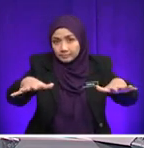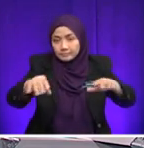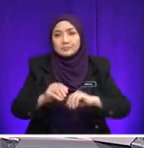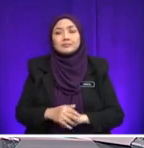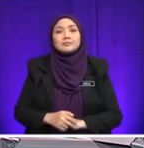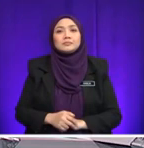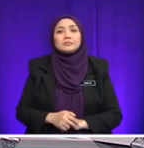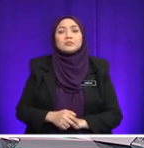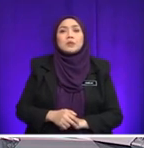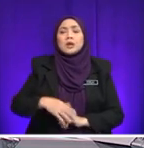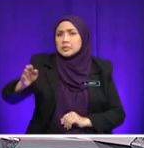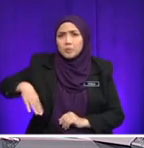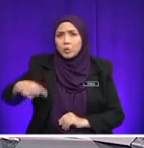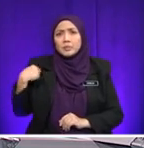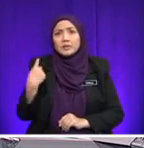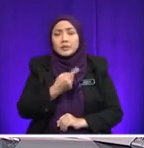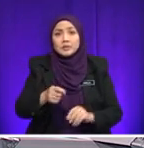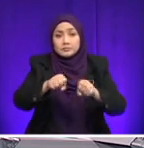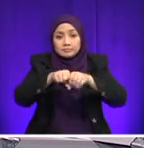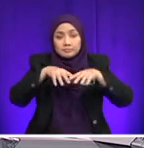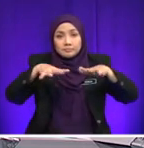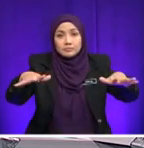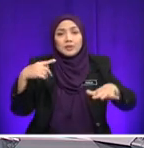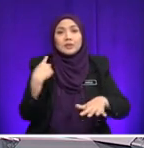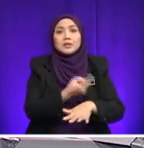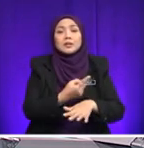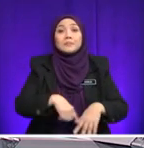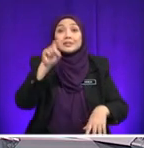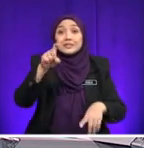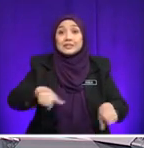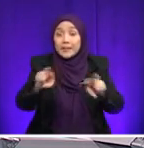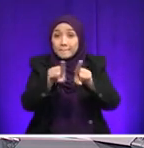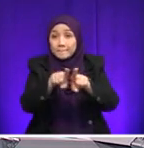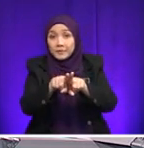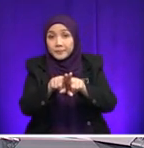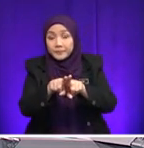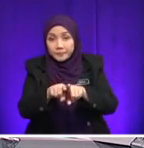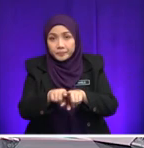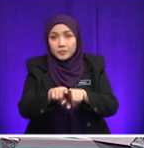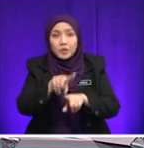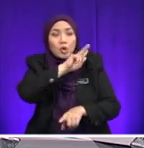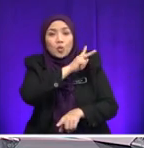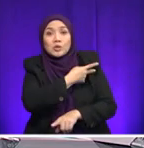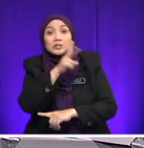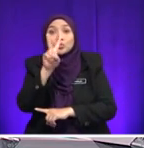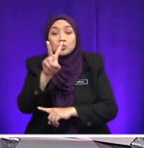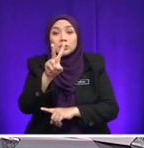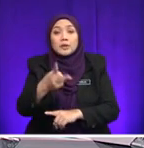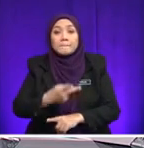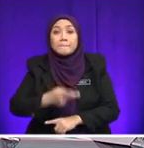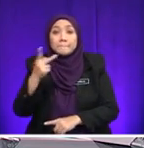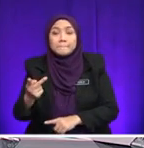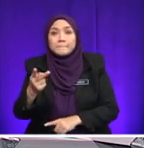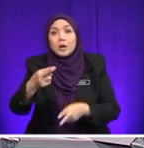sebelum kembangkan itu short Oke kita jadikan dulu persamaan ini kita jadikan dulu high quad ini sebagai perkara